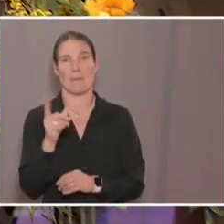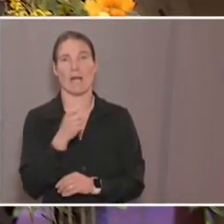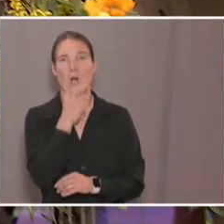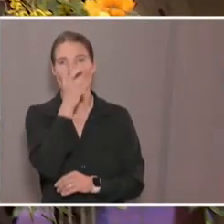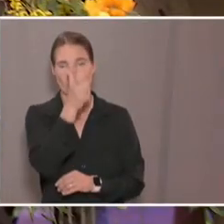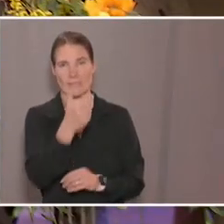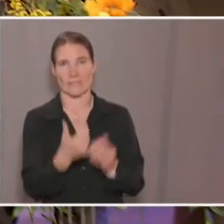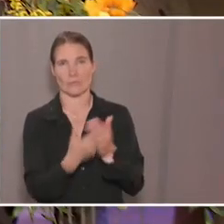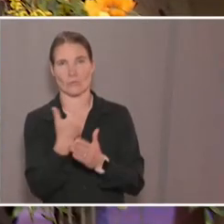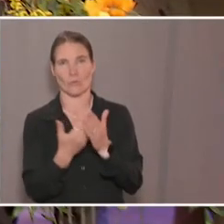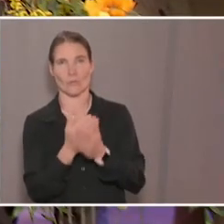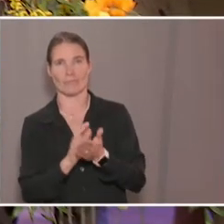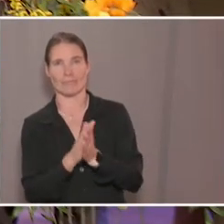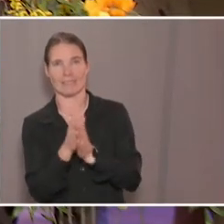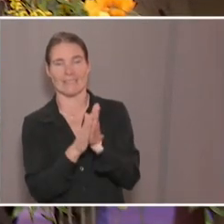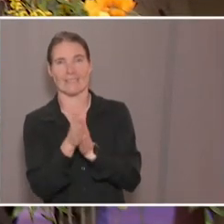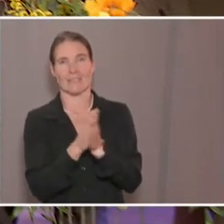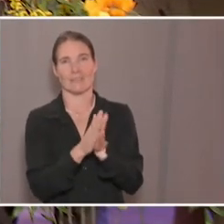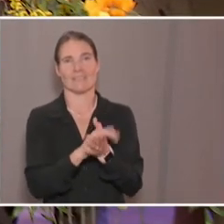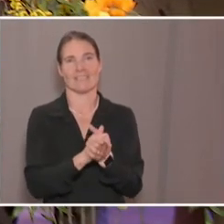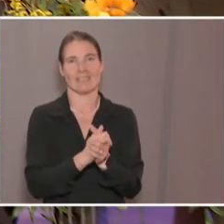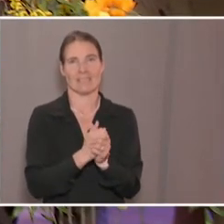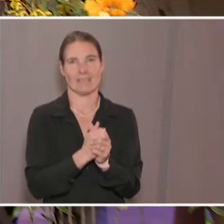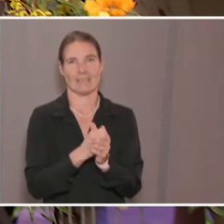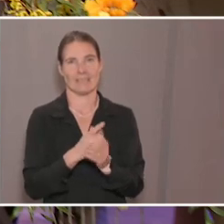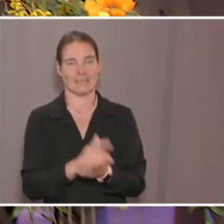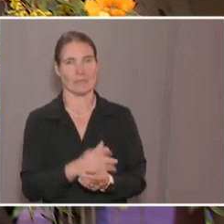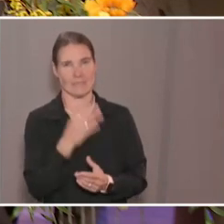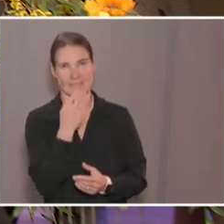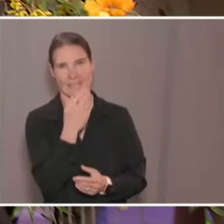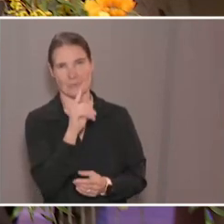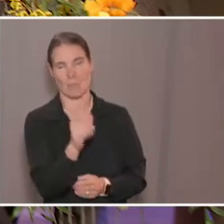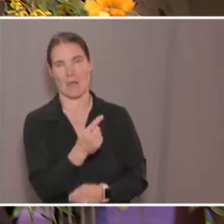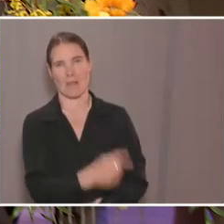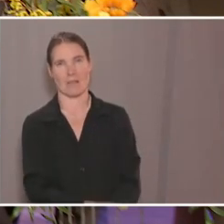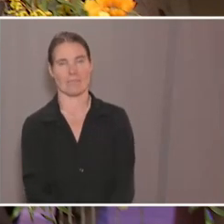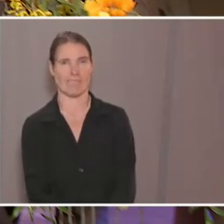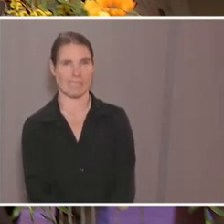neuen Ufern und jetzt auch Aufbruch aus der Bequemlichkeit. Alle sind aufgestanden zu diesem Anstoß.